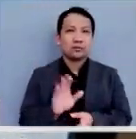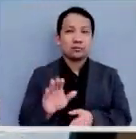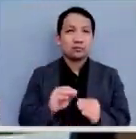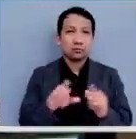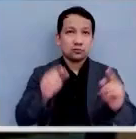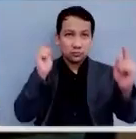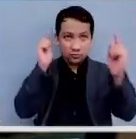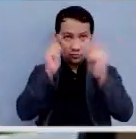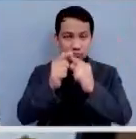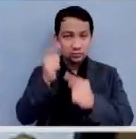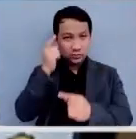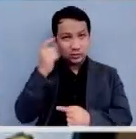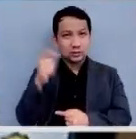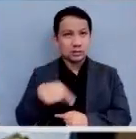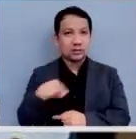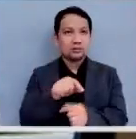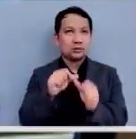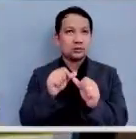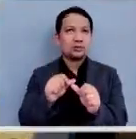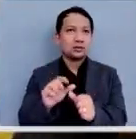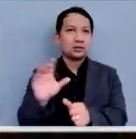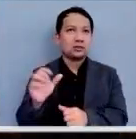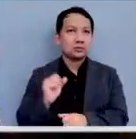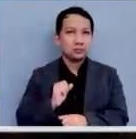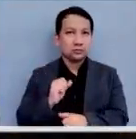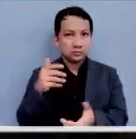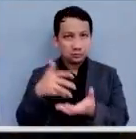pursuing your dreams to continue your studies.